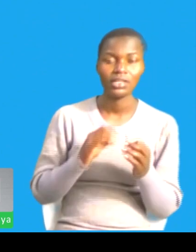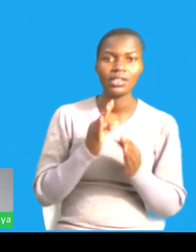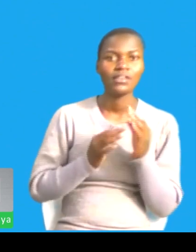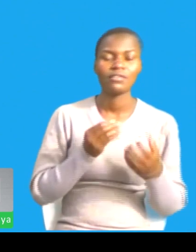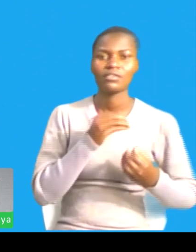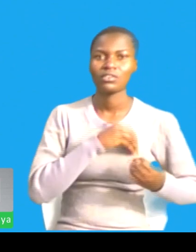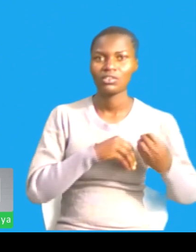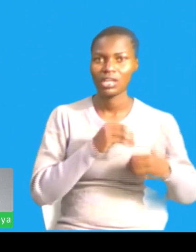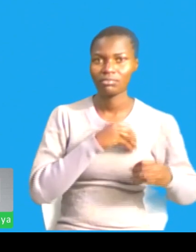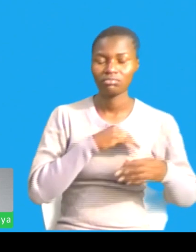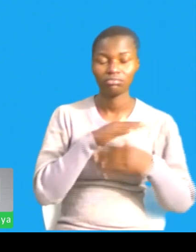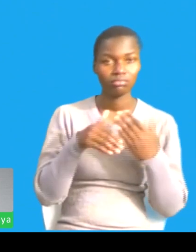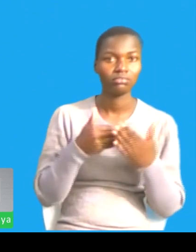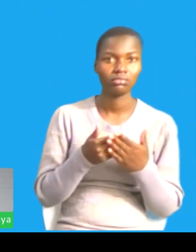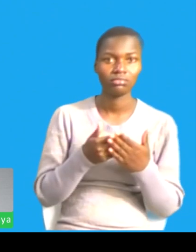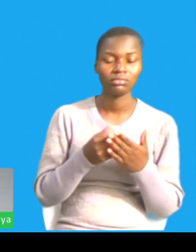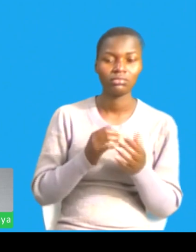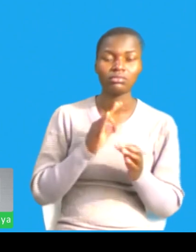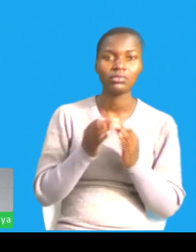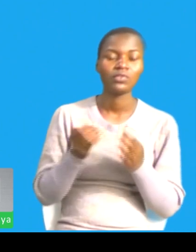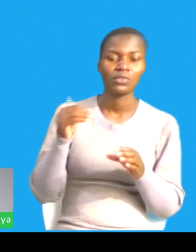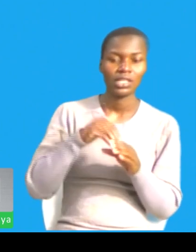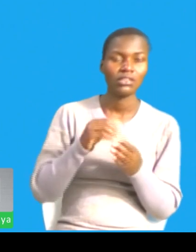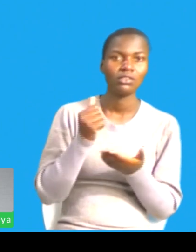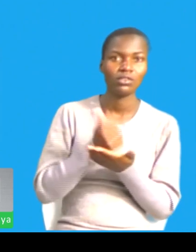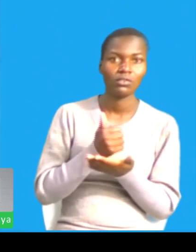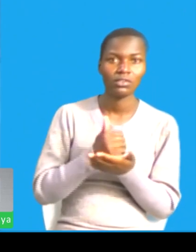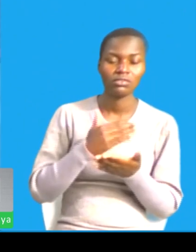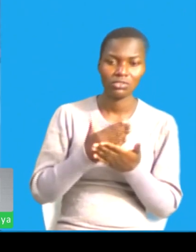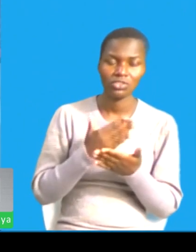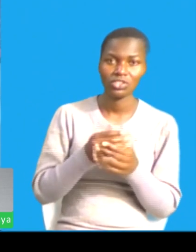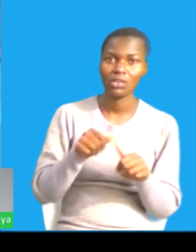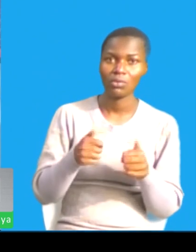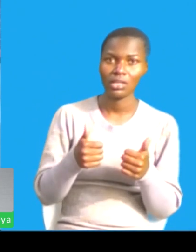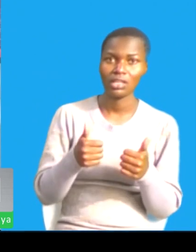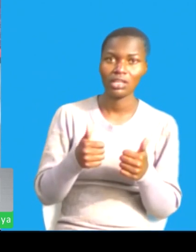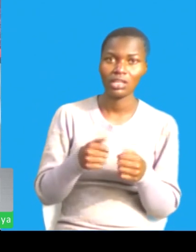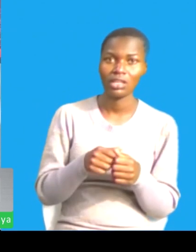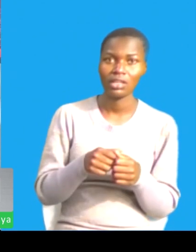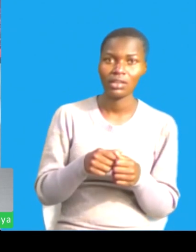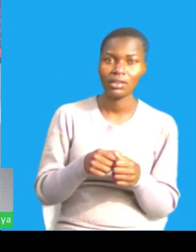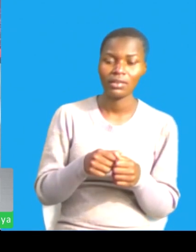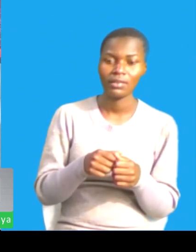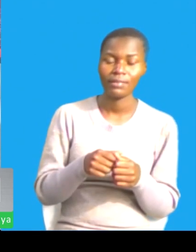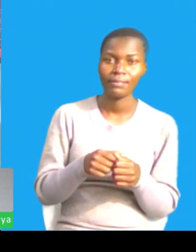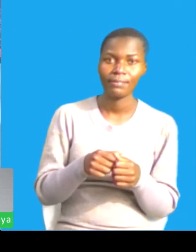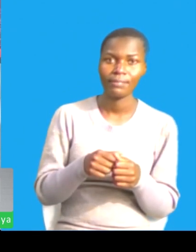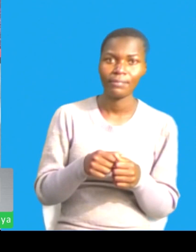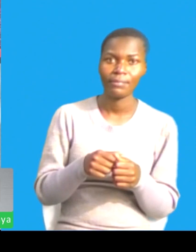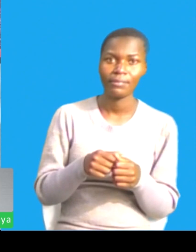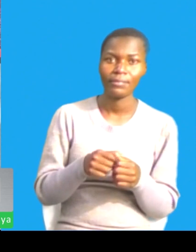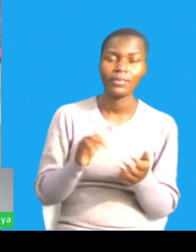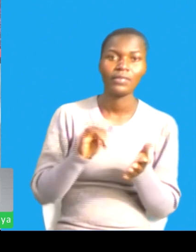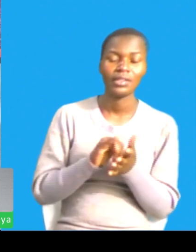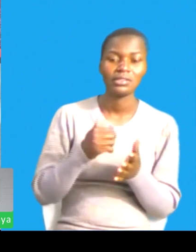kwa ile ofisi tukishare mzuri, kutakuwa na hii kutaka ingine. Lakini ikikuwa vile imekuwa that mimi